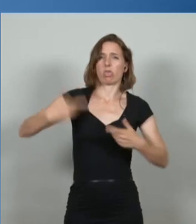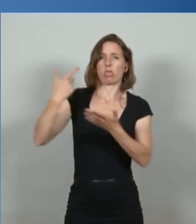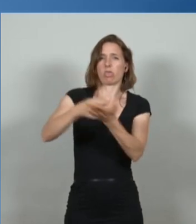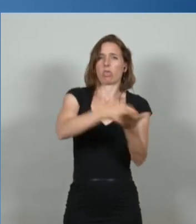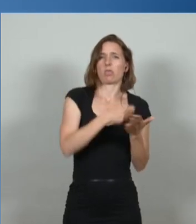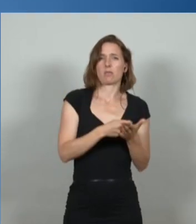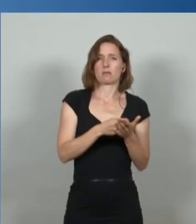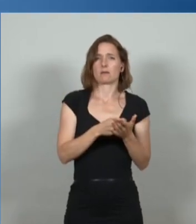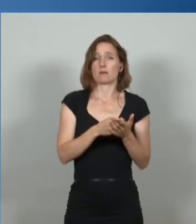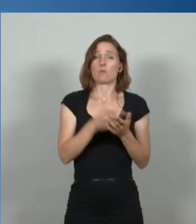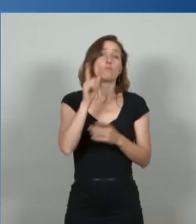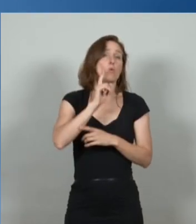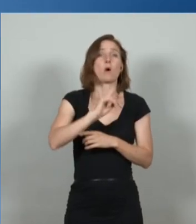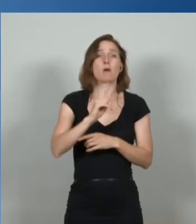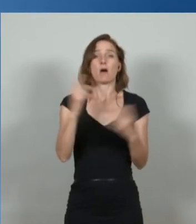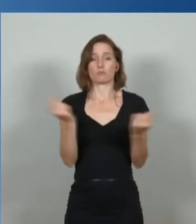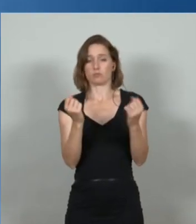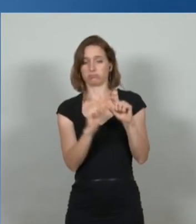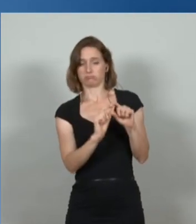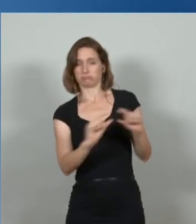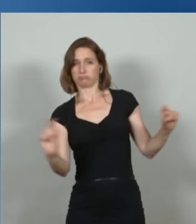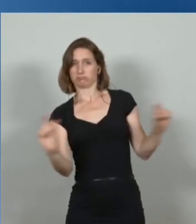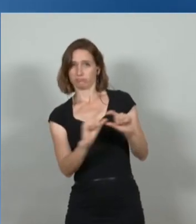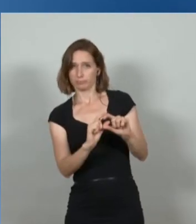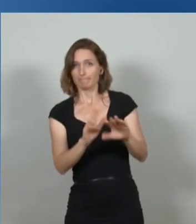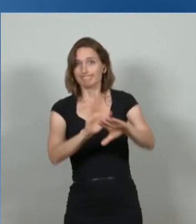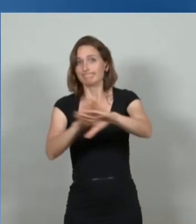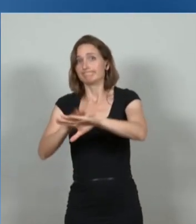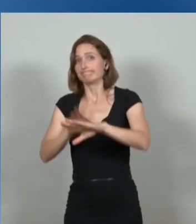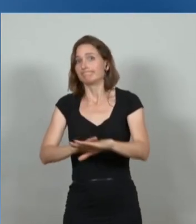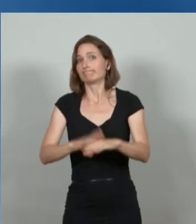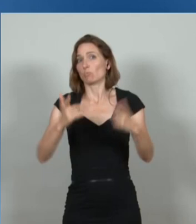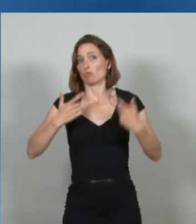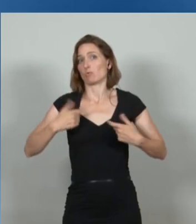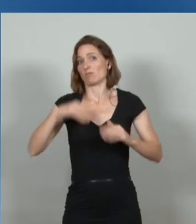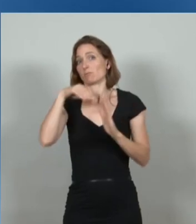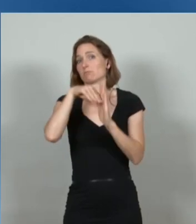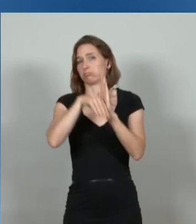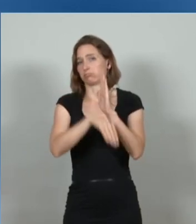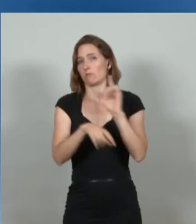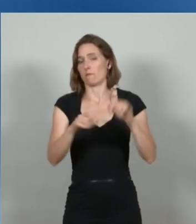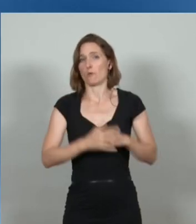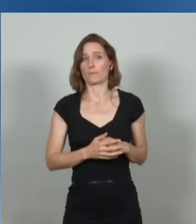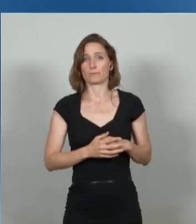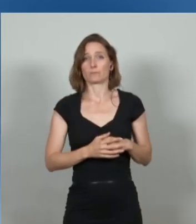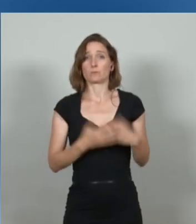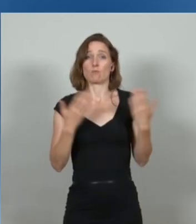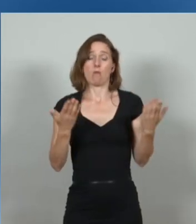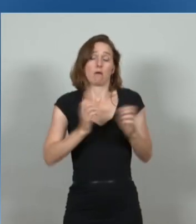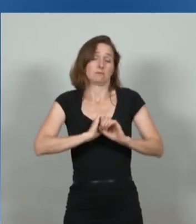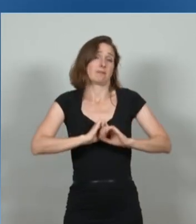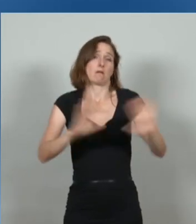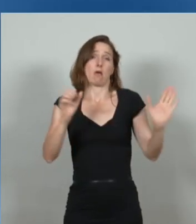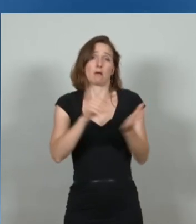consommer le message citoyen à l'endroit des classes politiques est clair le modèle néolibéral où les